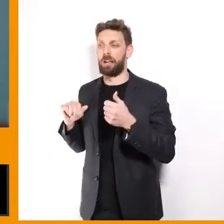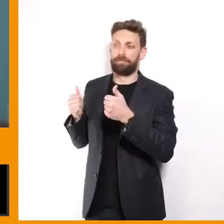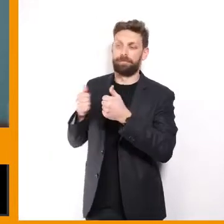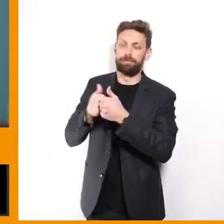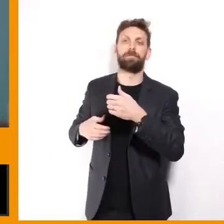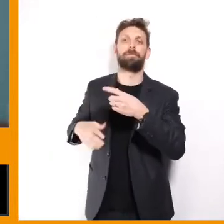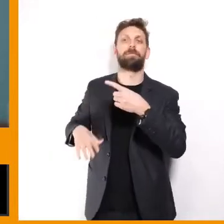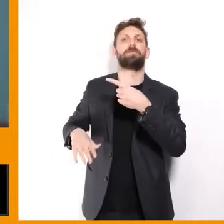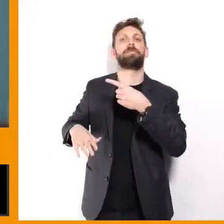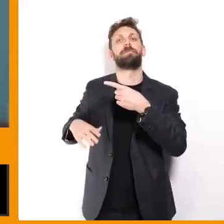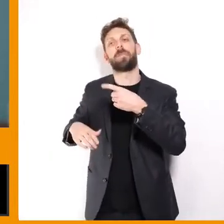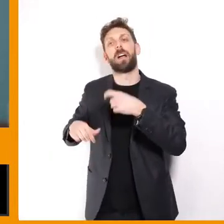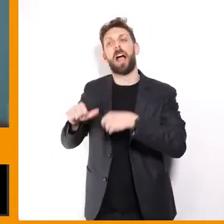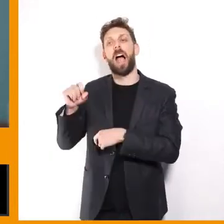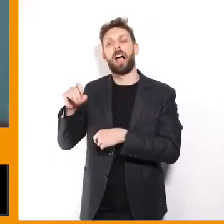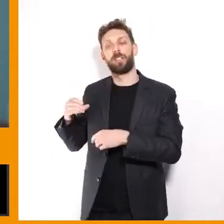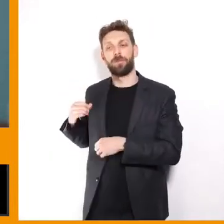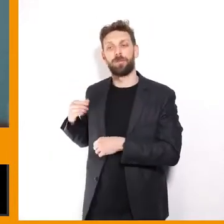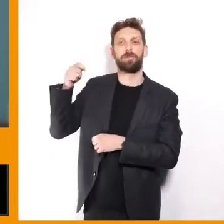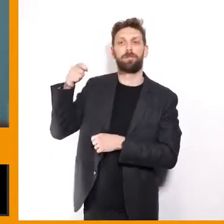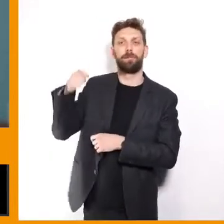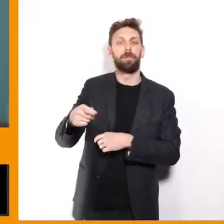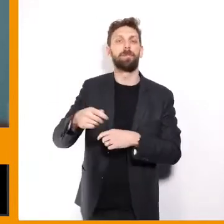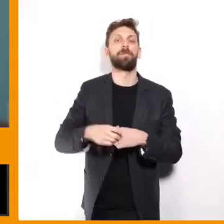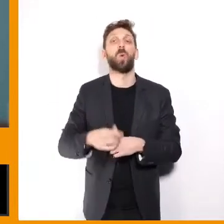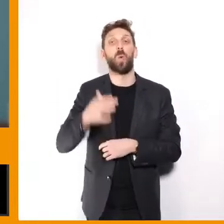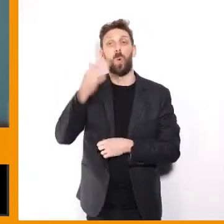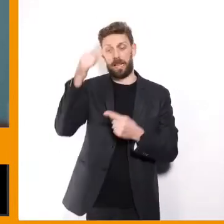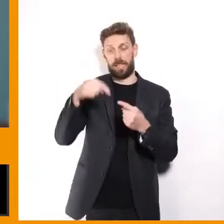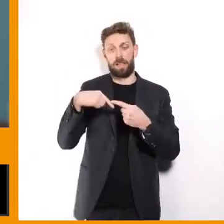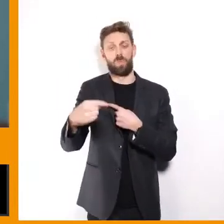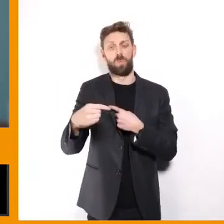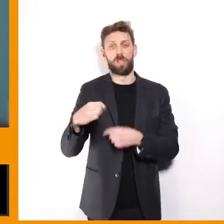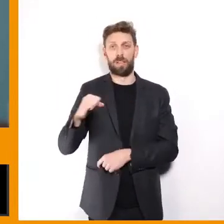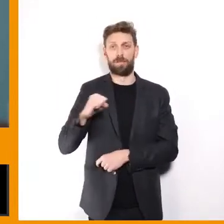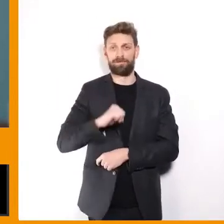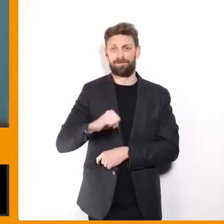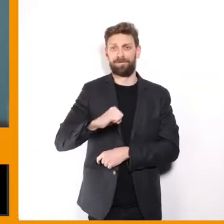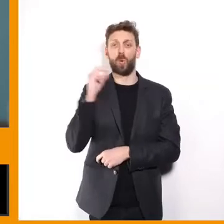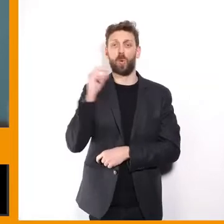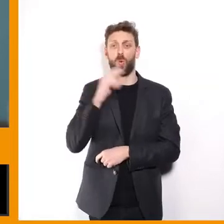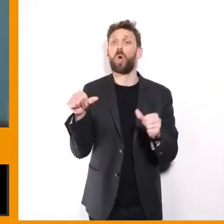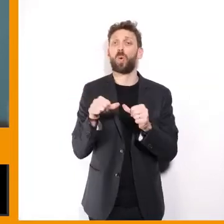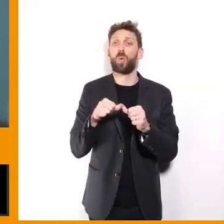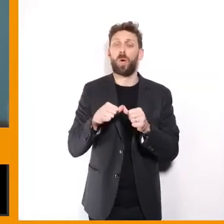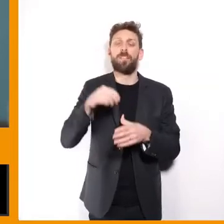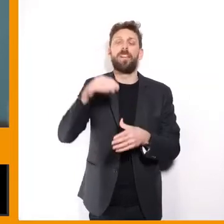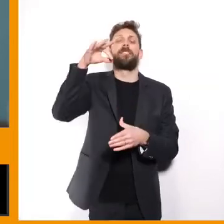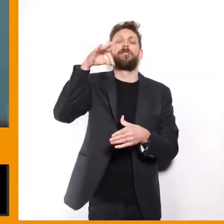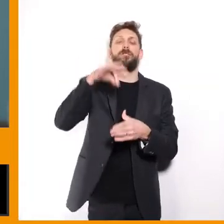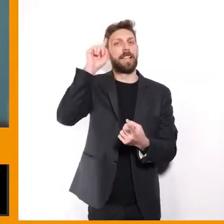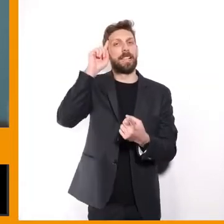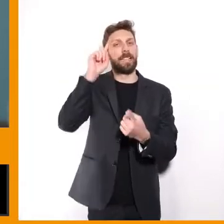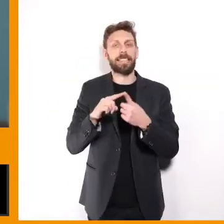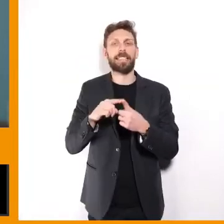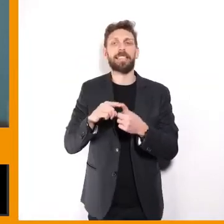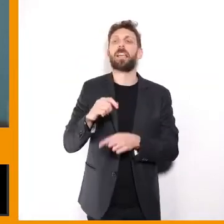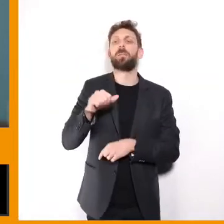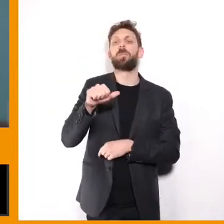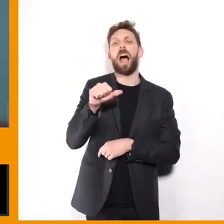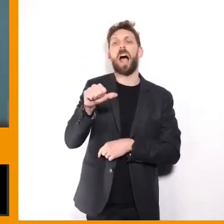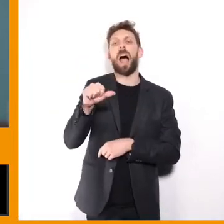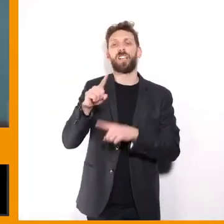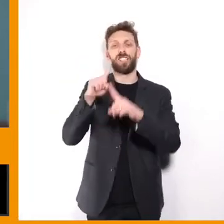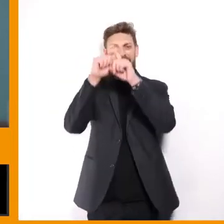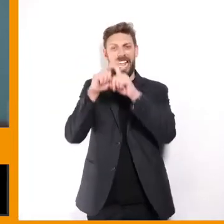que dès l'été, en urgence, eh bien, nous puissions voter ce que l'on appelle la déconjugalisation ou l'individualisation